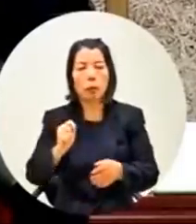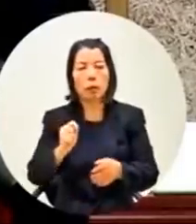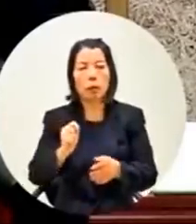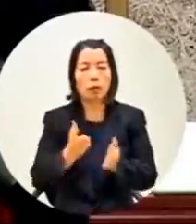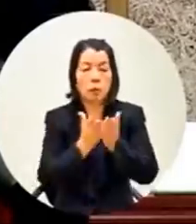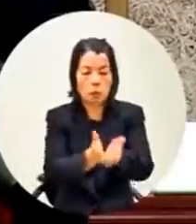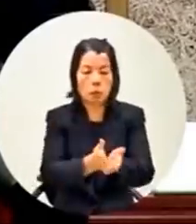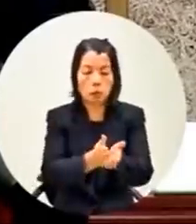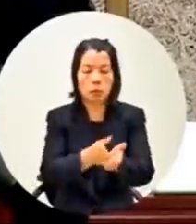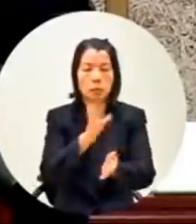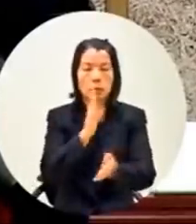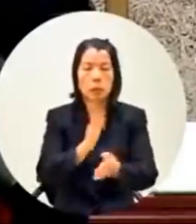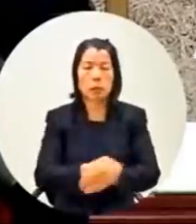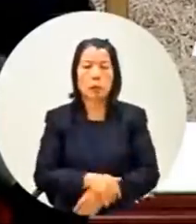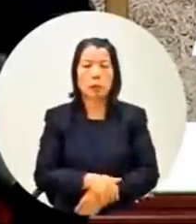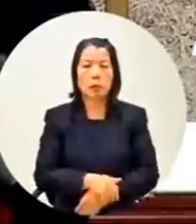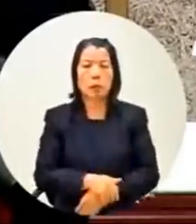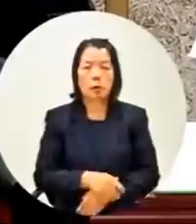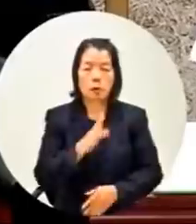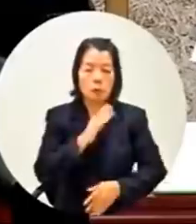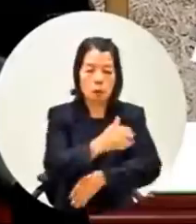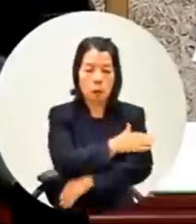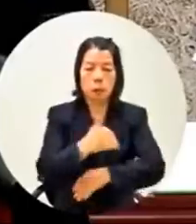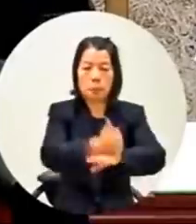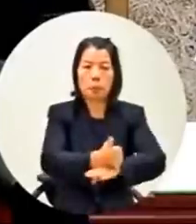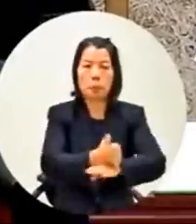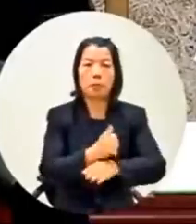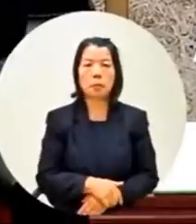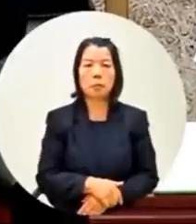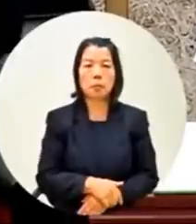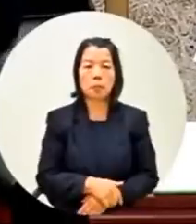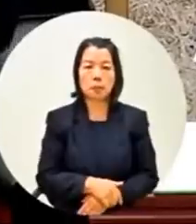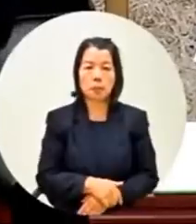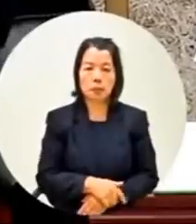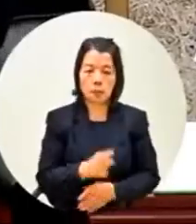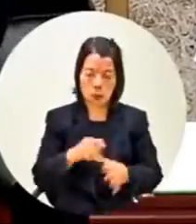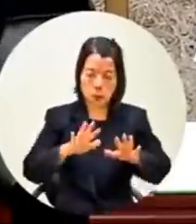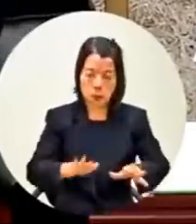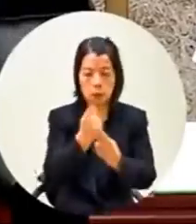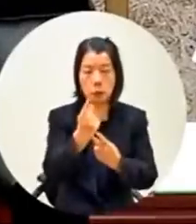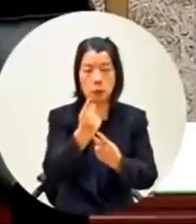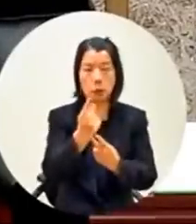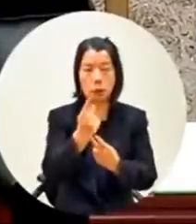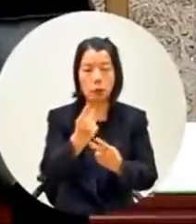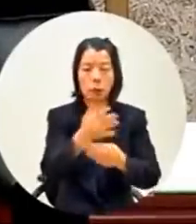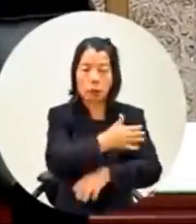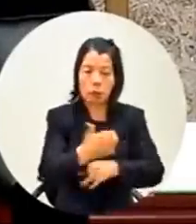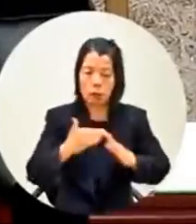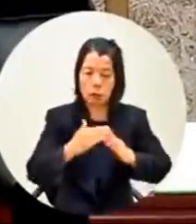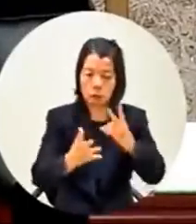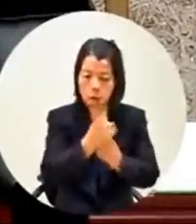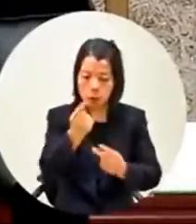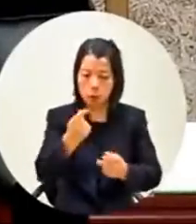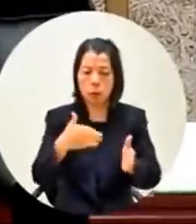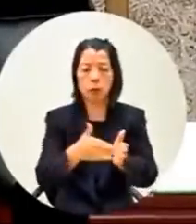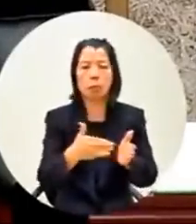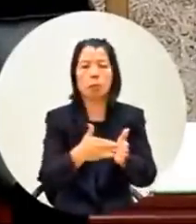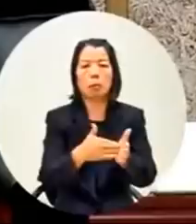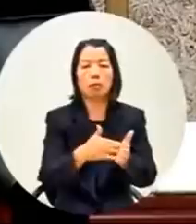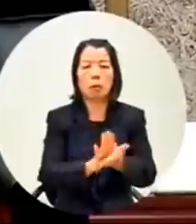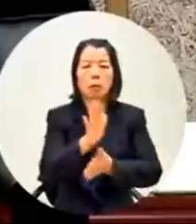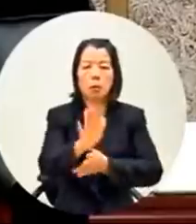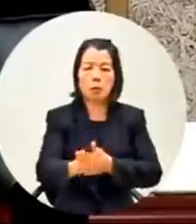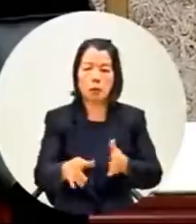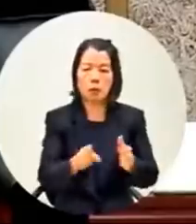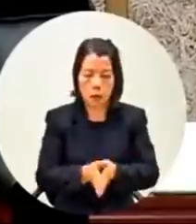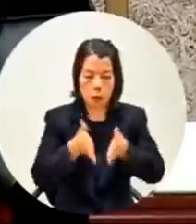区，这个是陈局市长在他县市合并之后一直要去推展的游